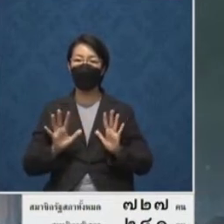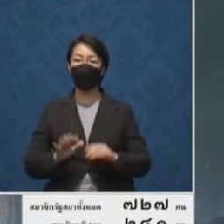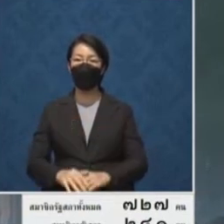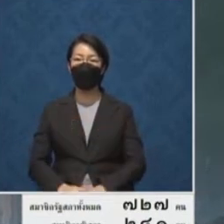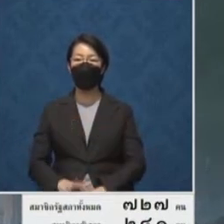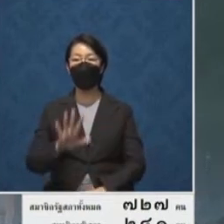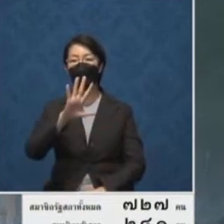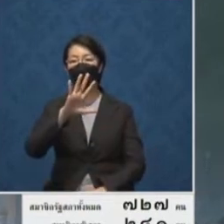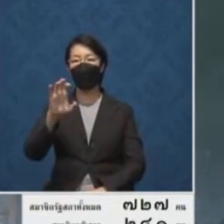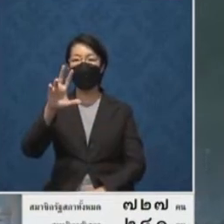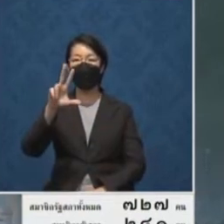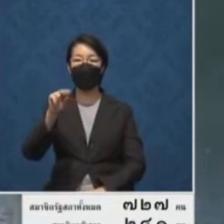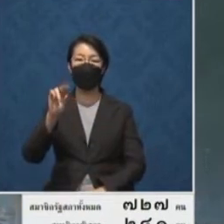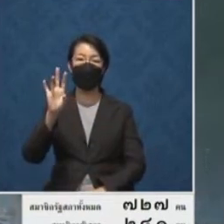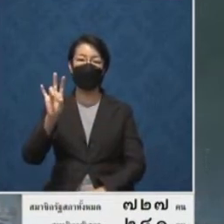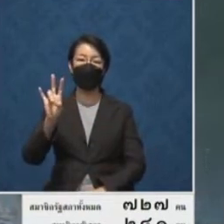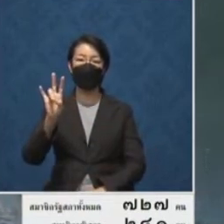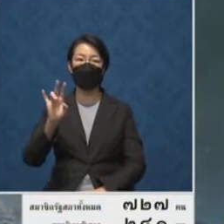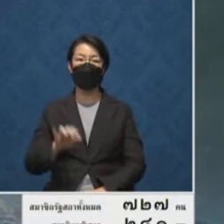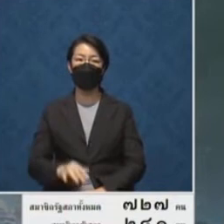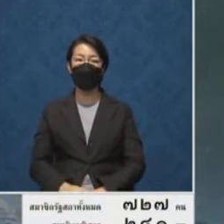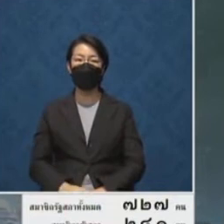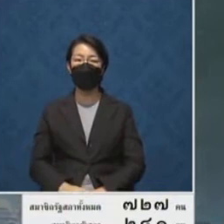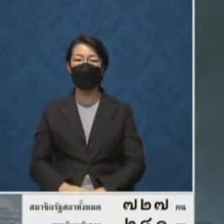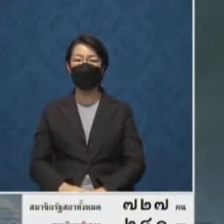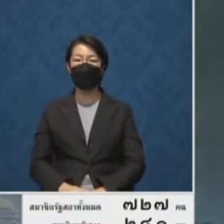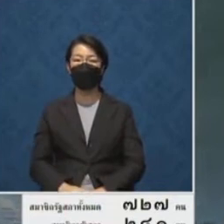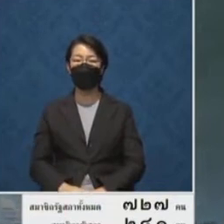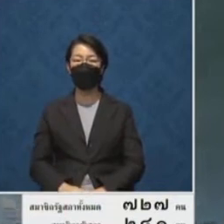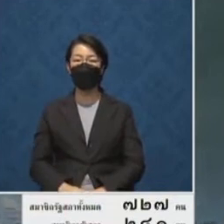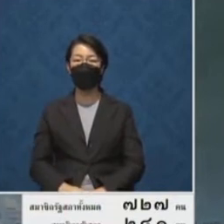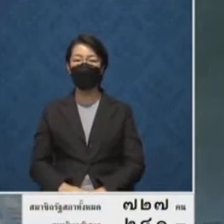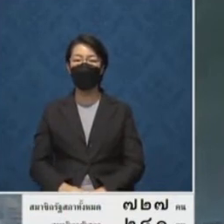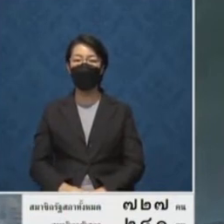ครับ 537นายสนองเทพอักษรณรง